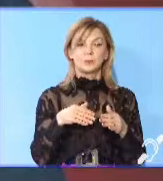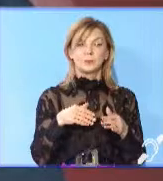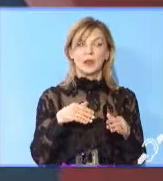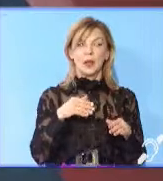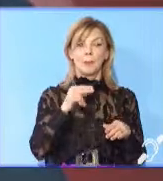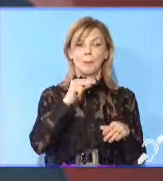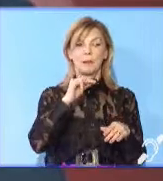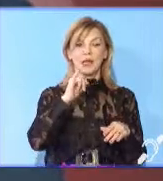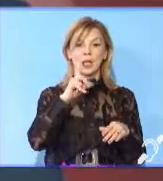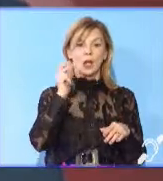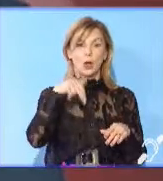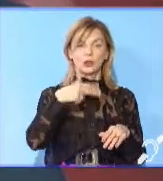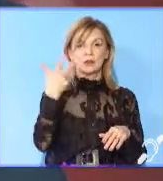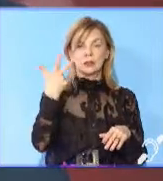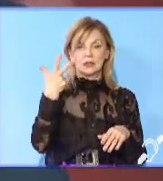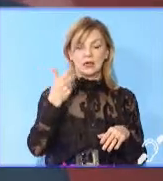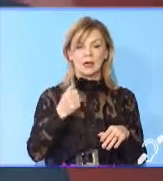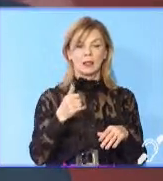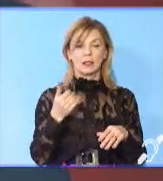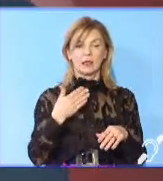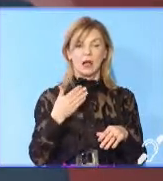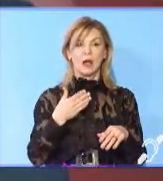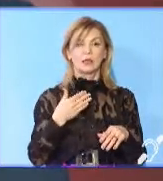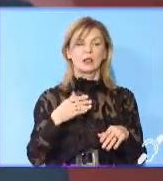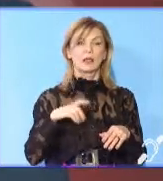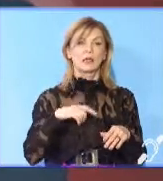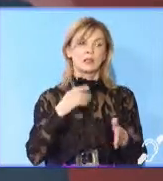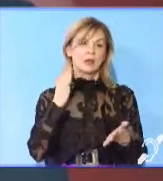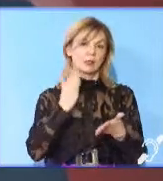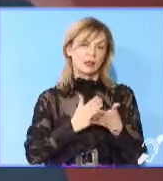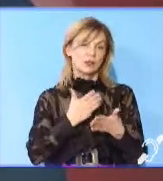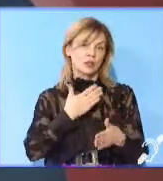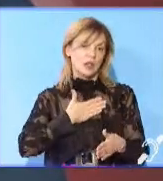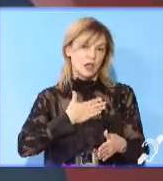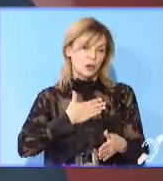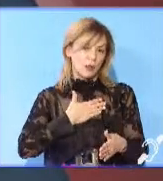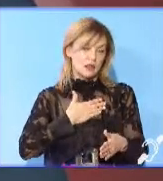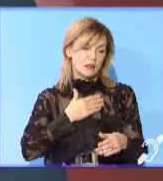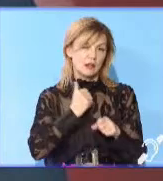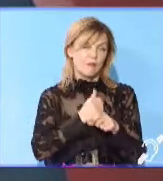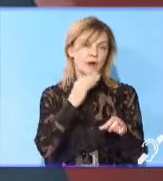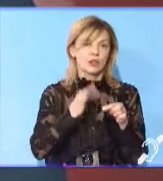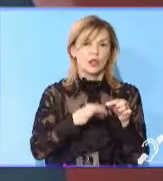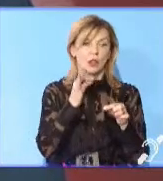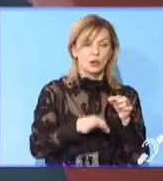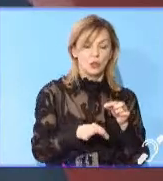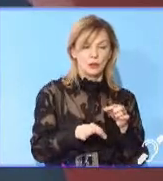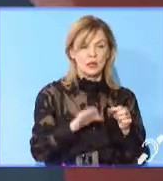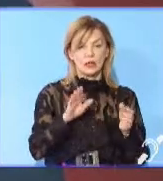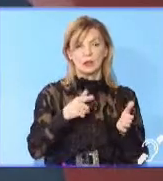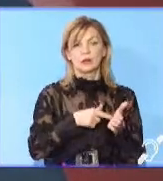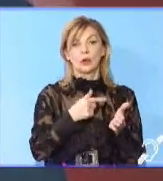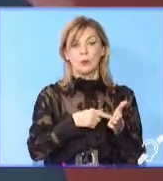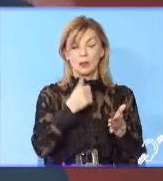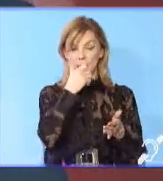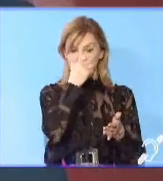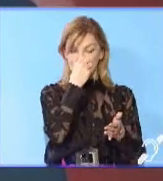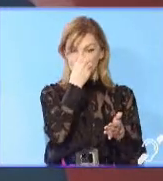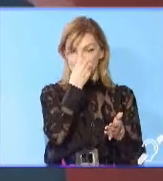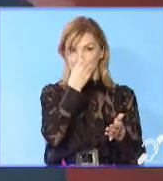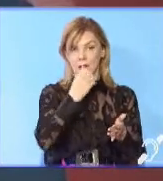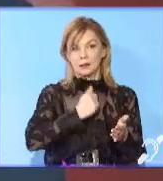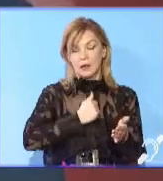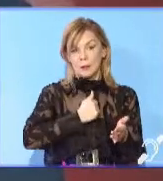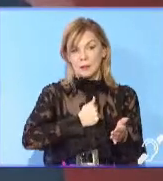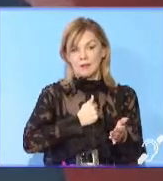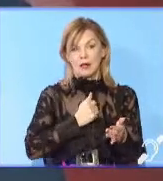3, care ține de o decizie absolut individuală de a economisi banii într-o pensie a ta